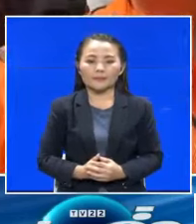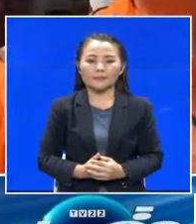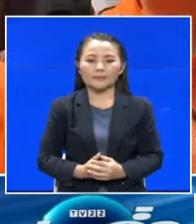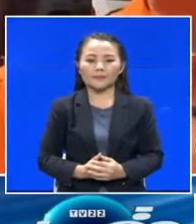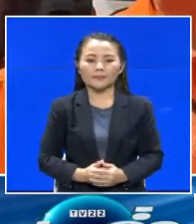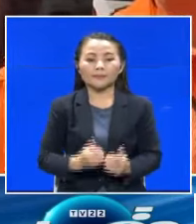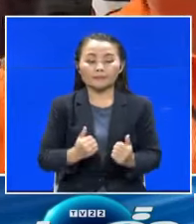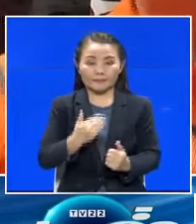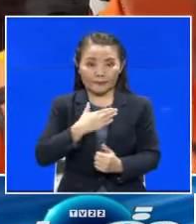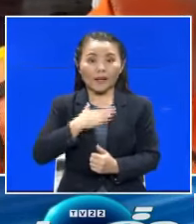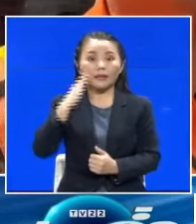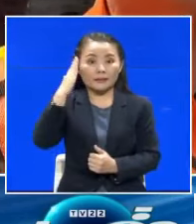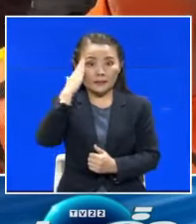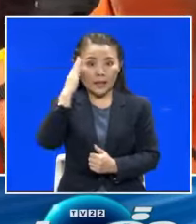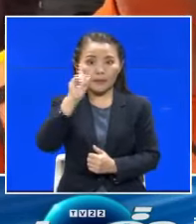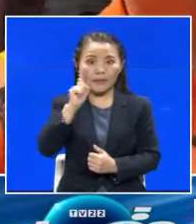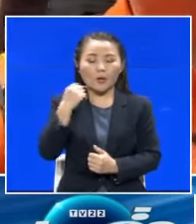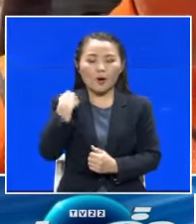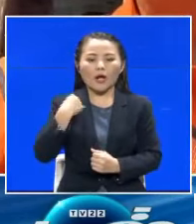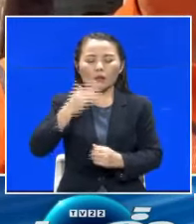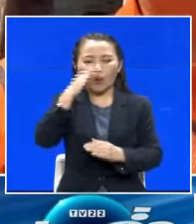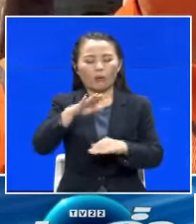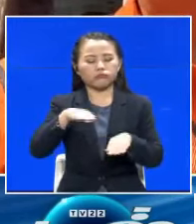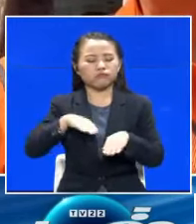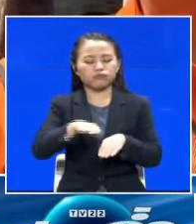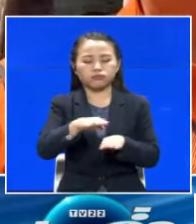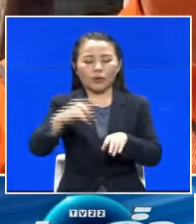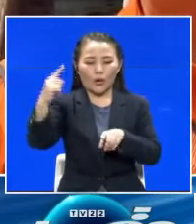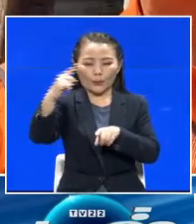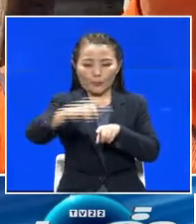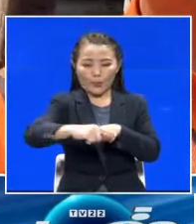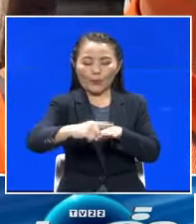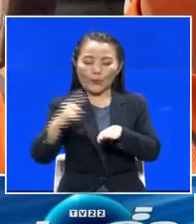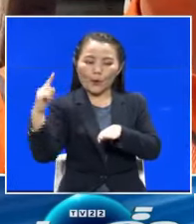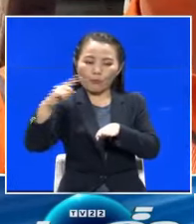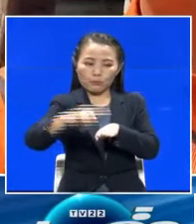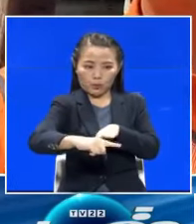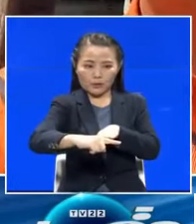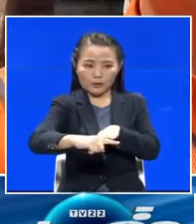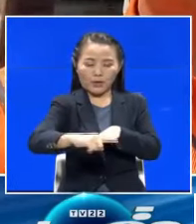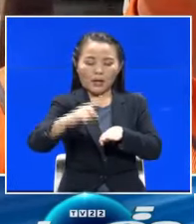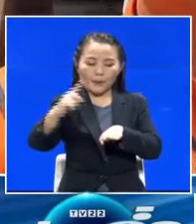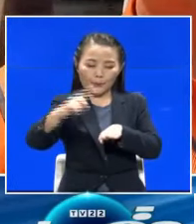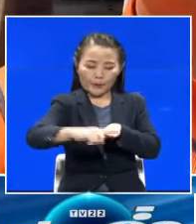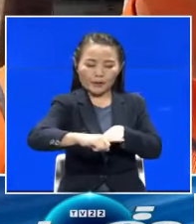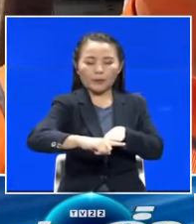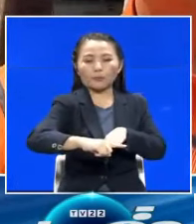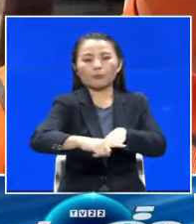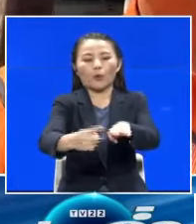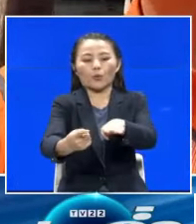รับแจ้งจากที่ด่านเขามุ่งหน้าเข้าด่านด้วยความเร็วช่องด่านเขาปิดอยู่ไม่ได้เปิดก็เลยชนไม้กั้น